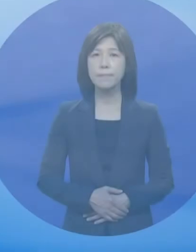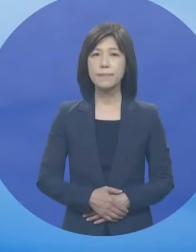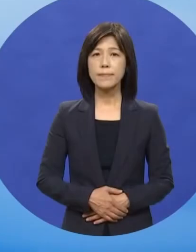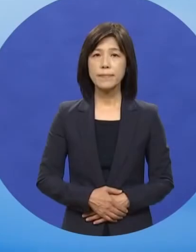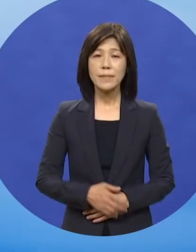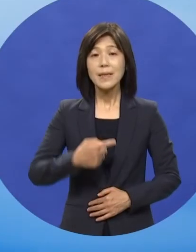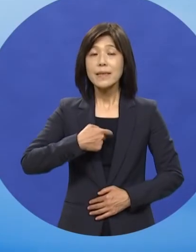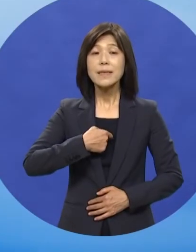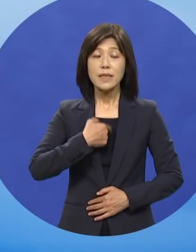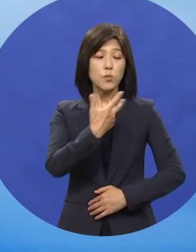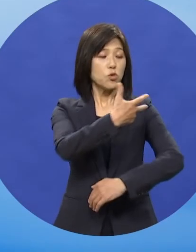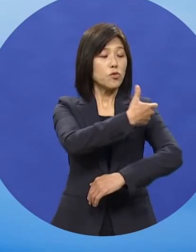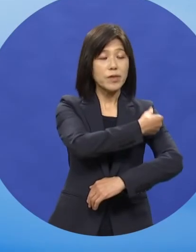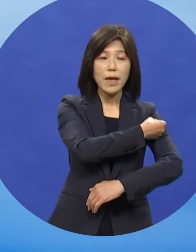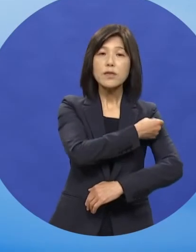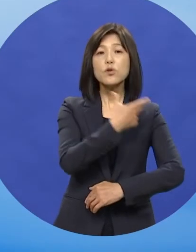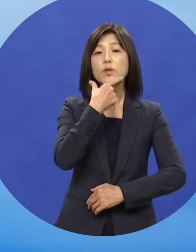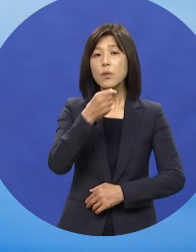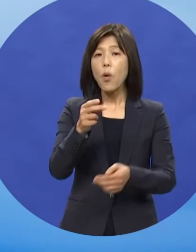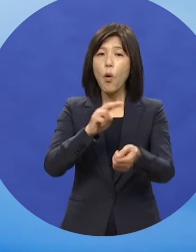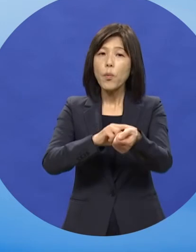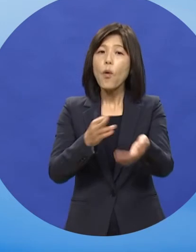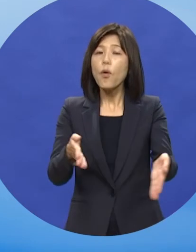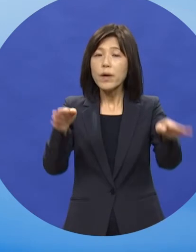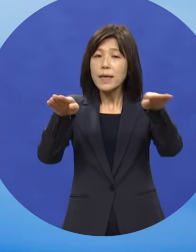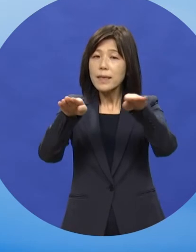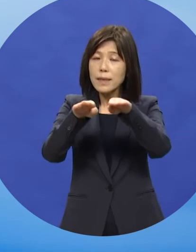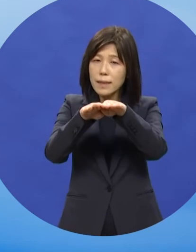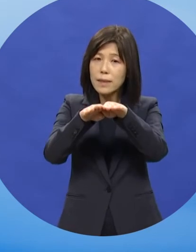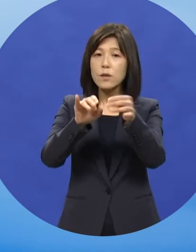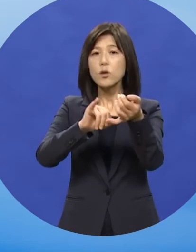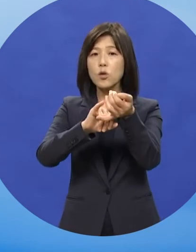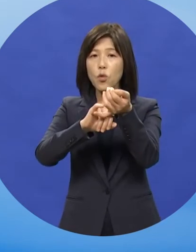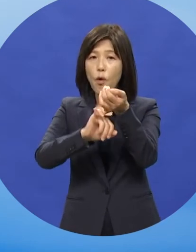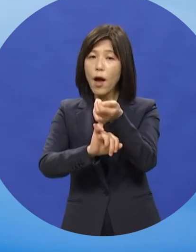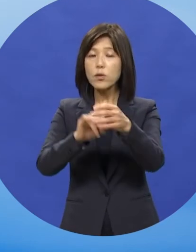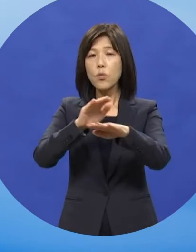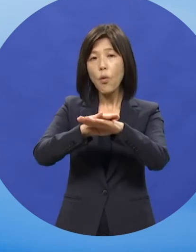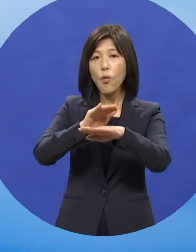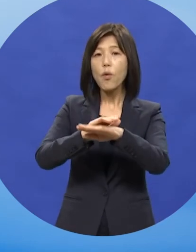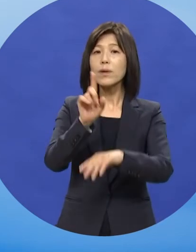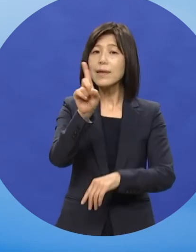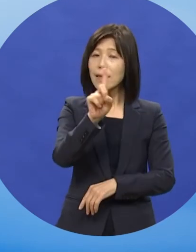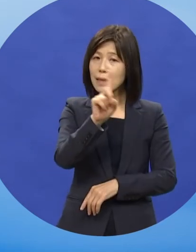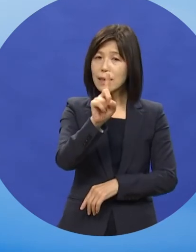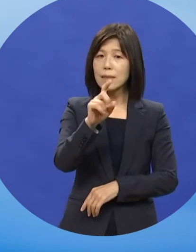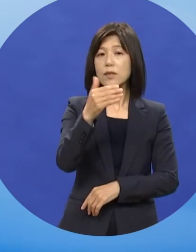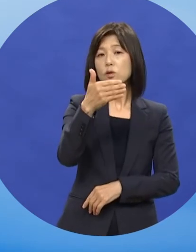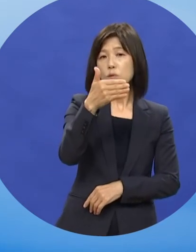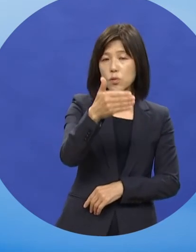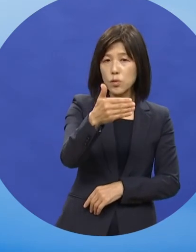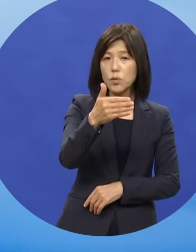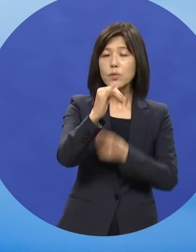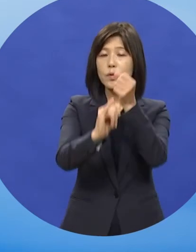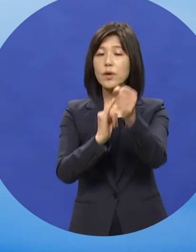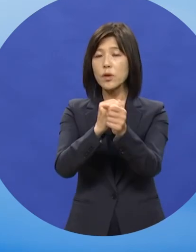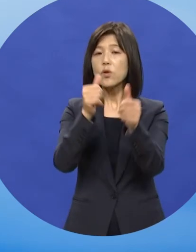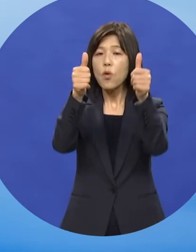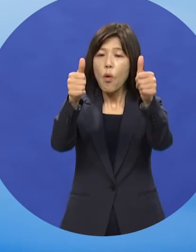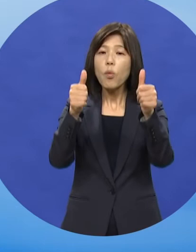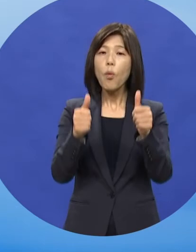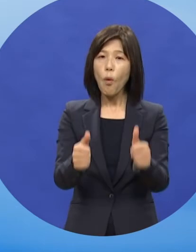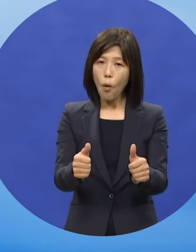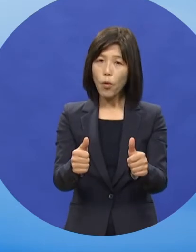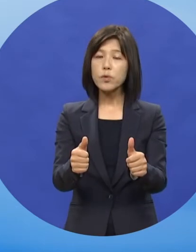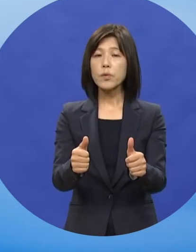各医療機関がどの予約方法であるかは、区のホームページに掲載の医療機関一